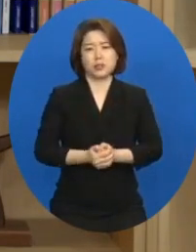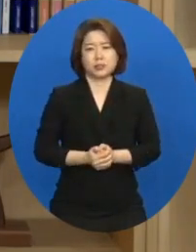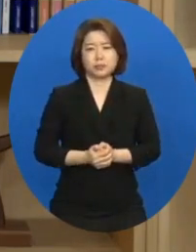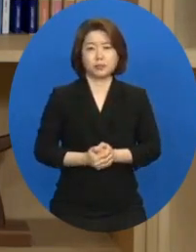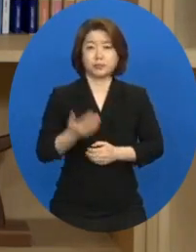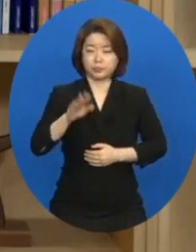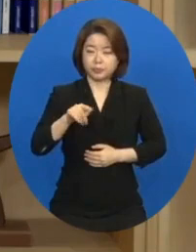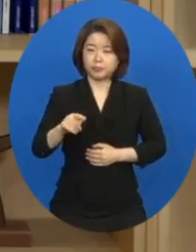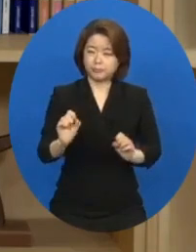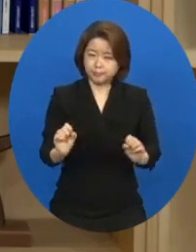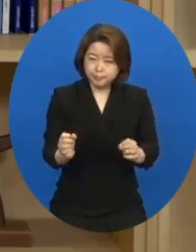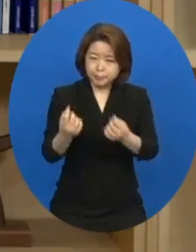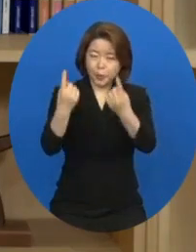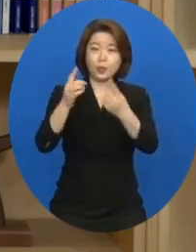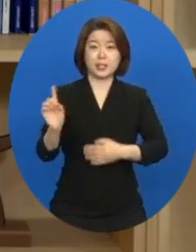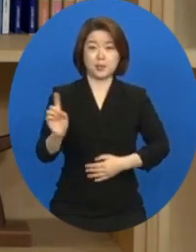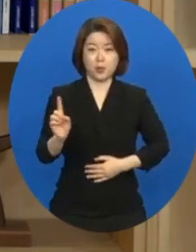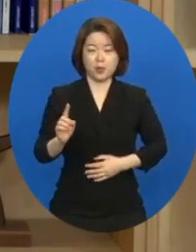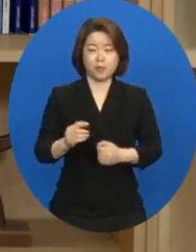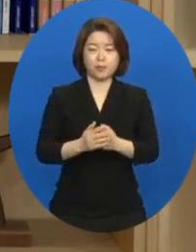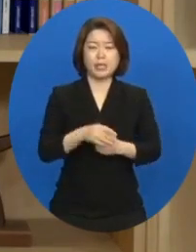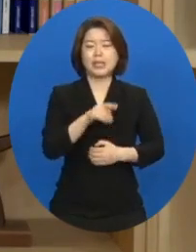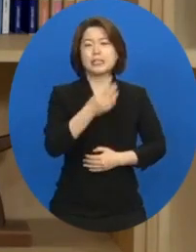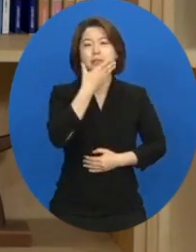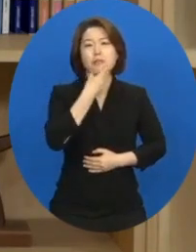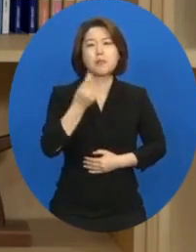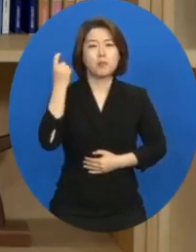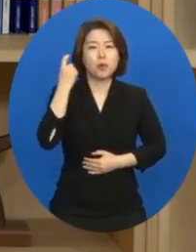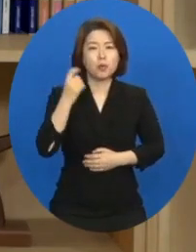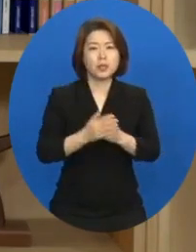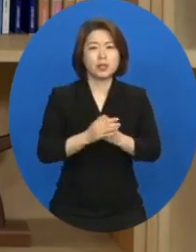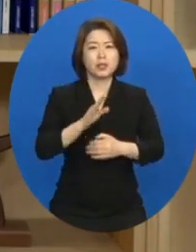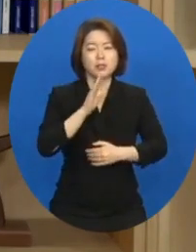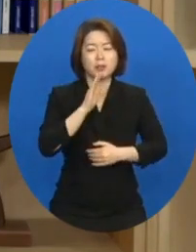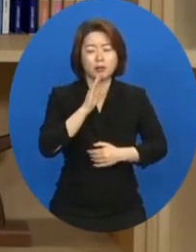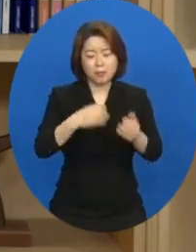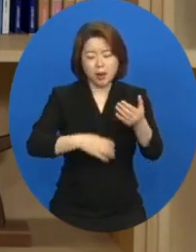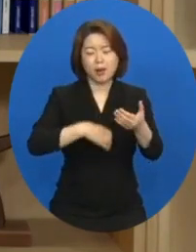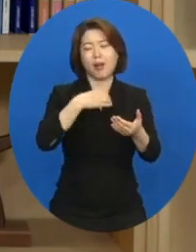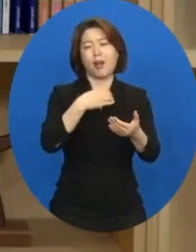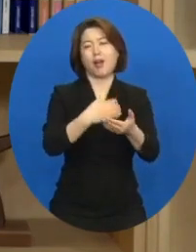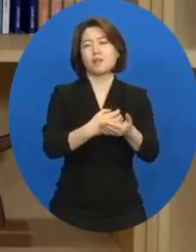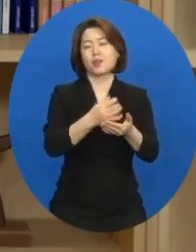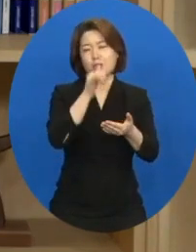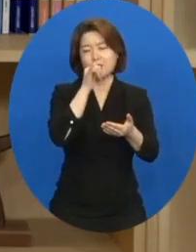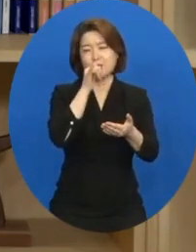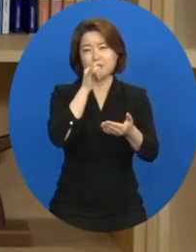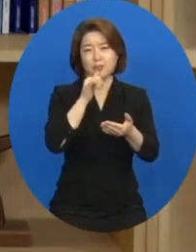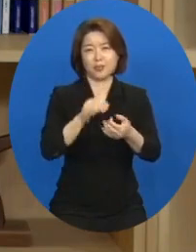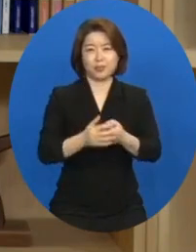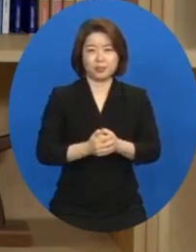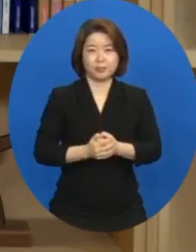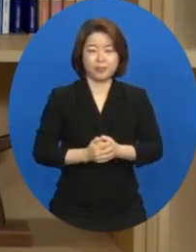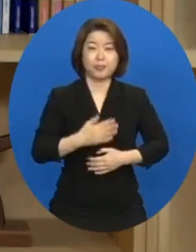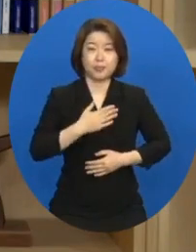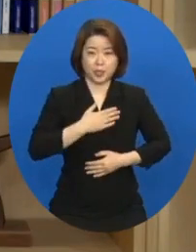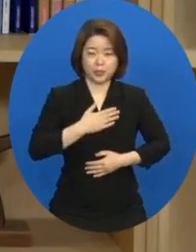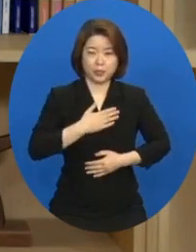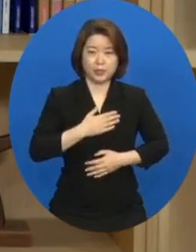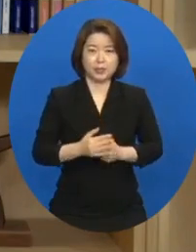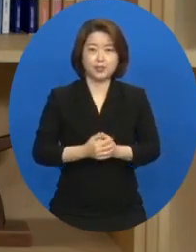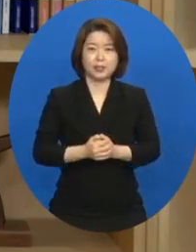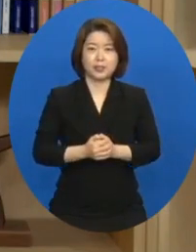그러나 그러면서 동시에 저는 이 복음이 더구나 감격스러워 씁니다 저는